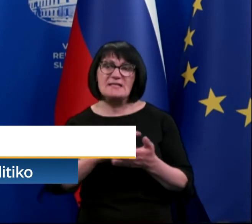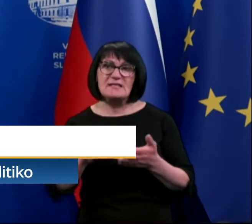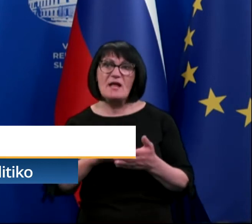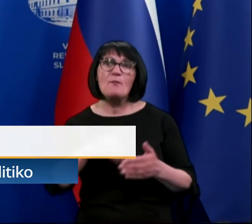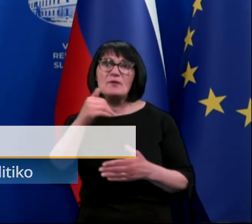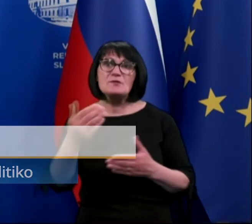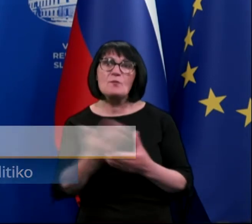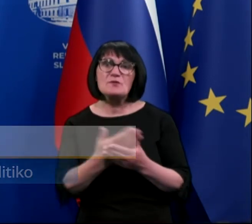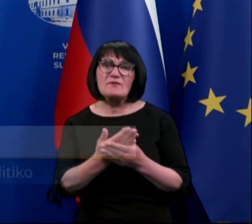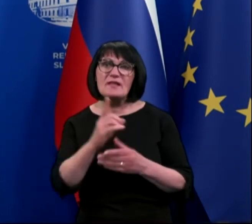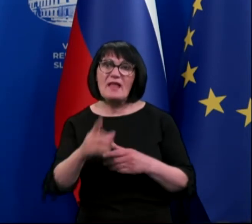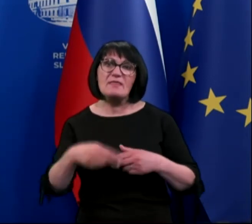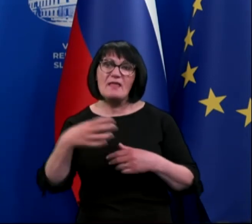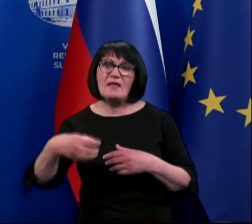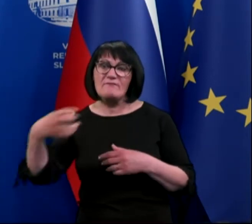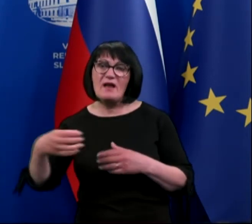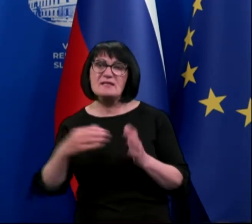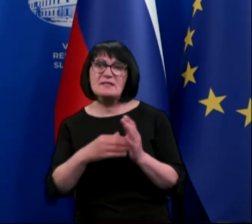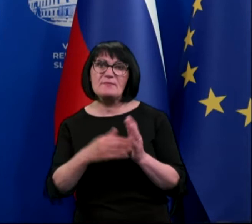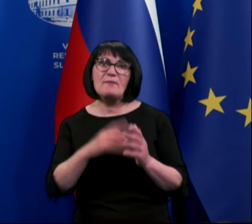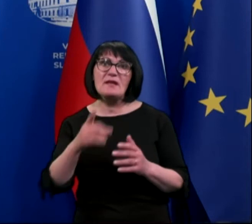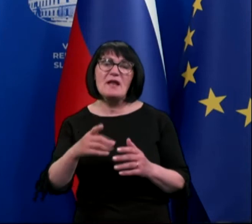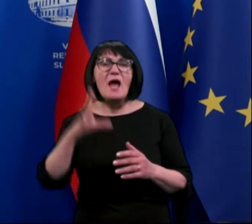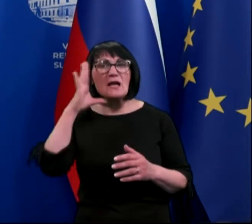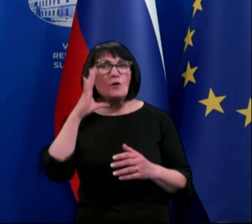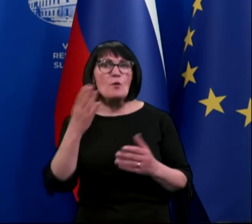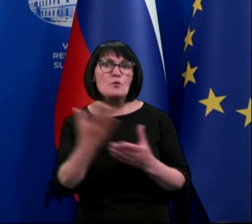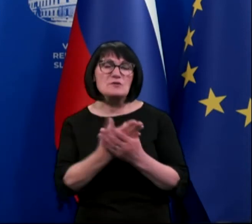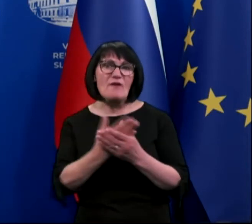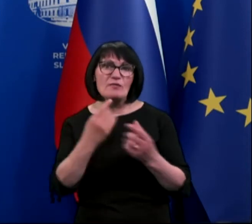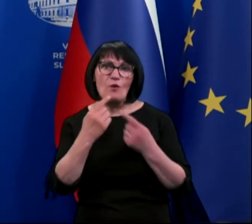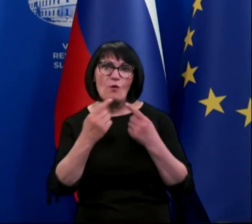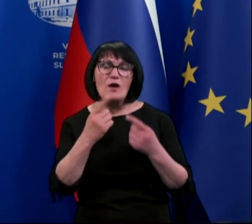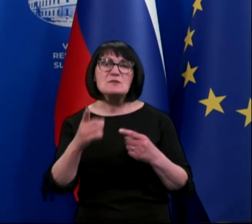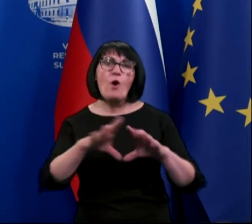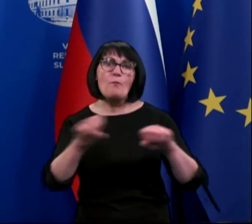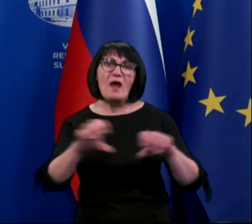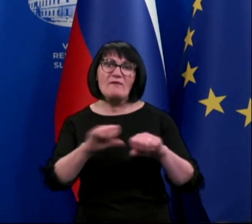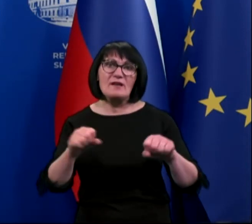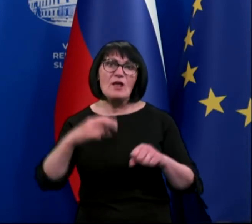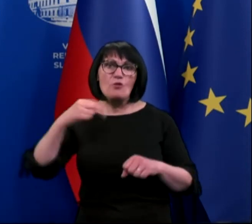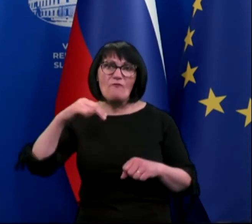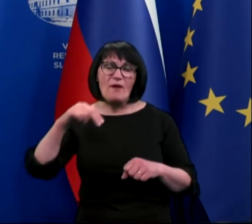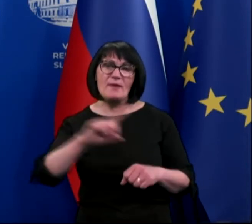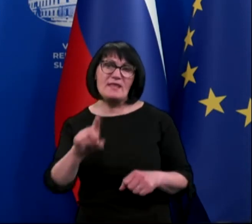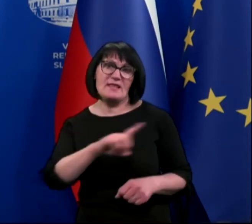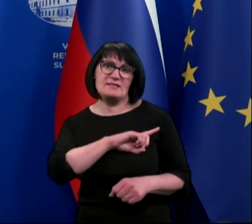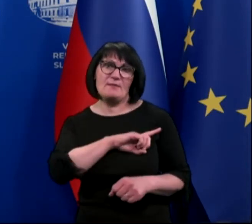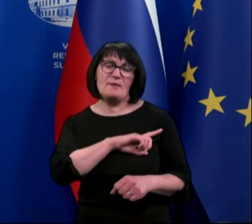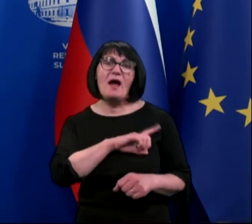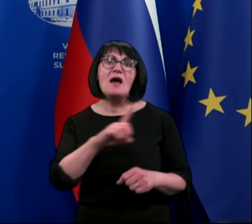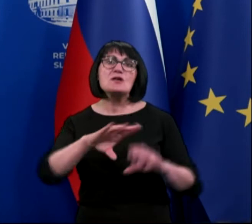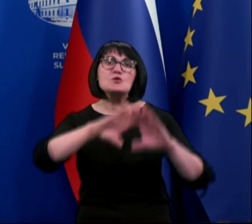posveti za njimi nadaljevali v septembru, medtem ko glavnino posvetov pa smo opravili v novembru in pa decembru in sicer